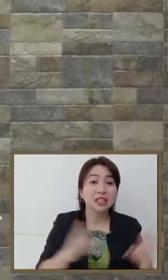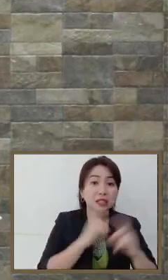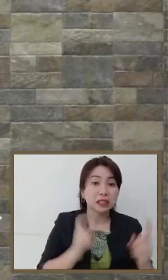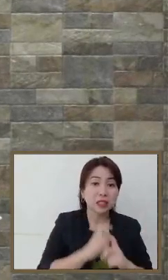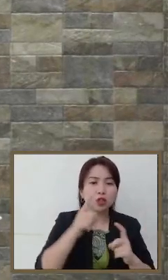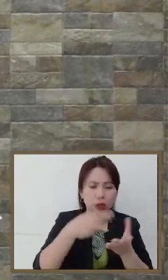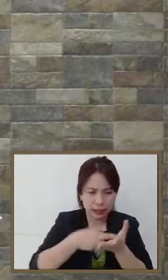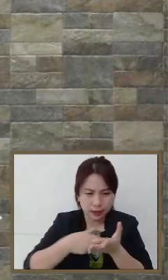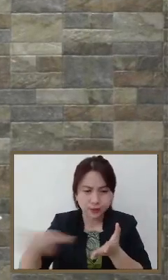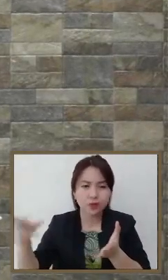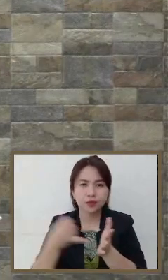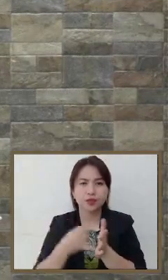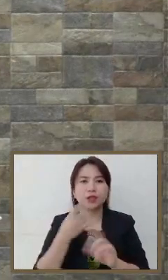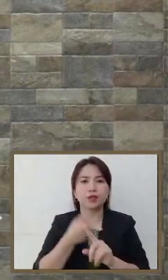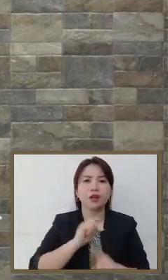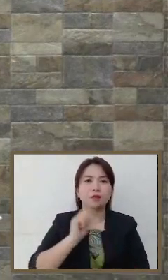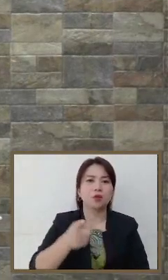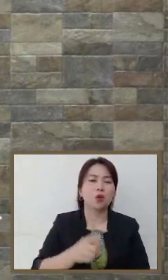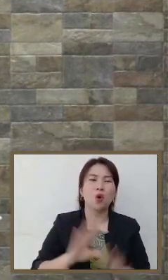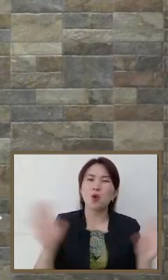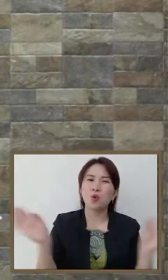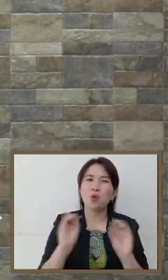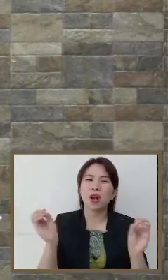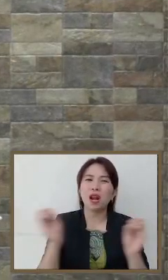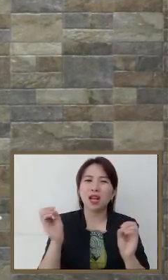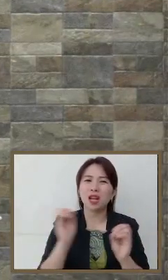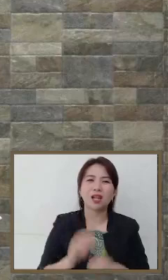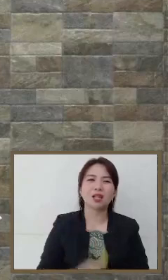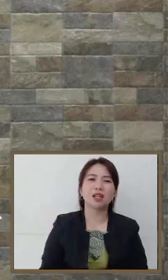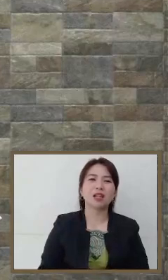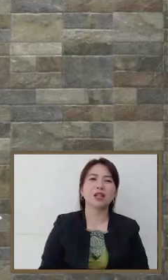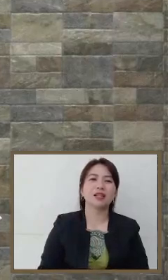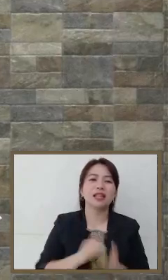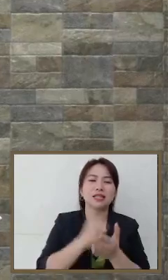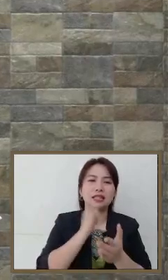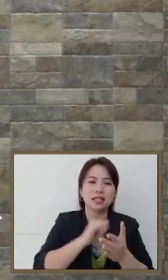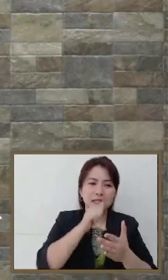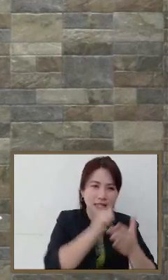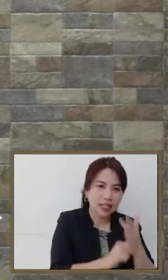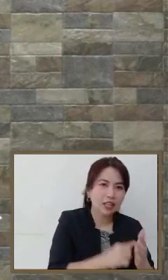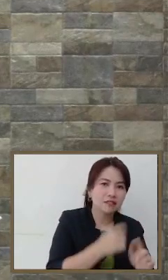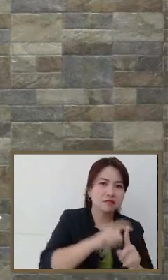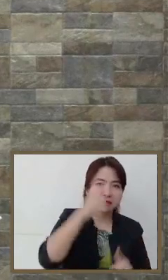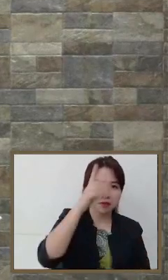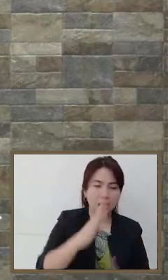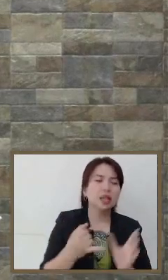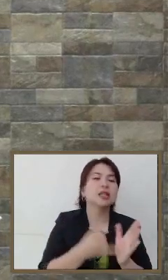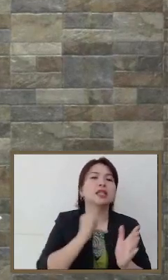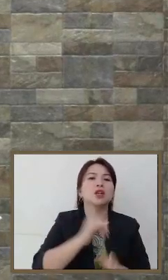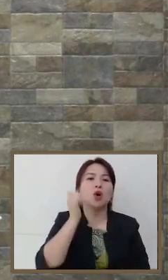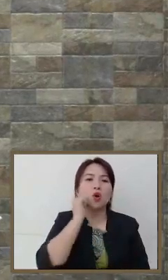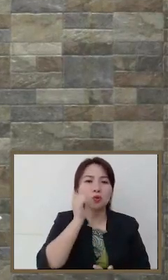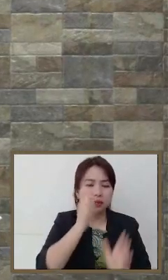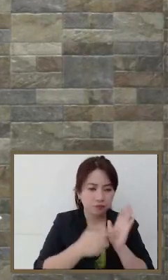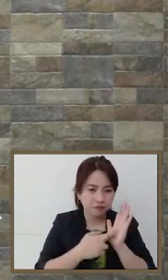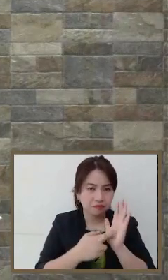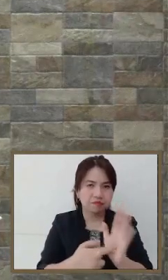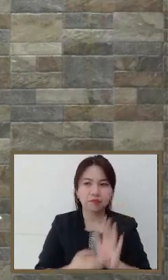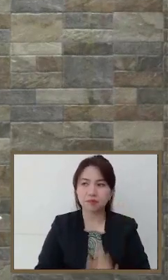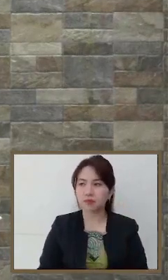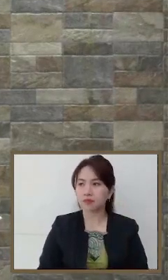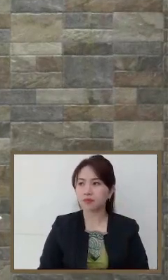iyan There is nothing covered that shall not be revealed and he that shall not be known Hwag mo ng patagalin